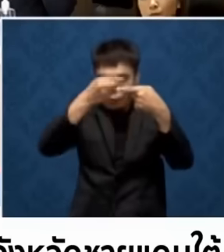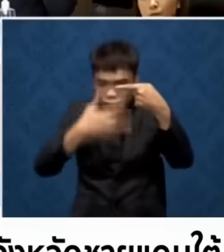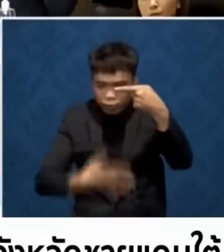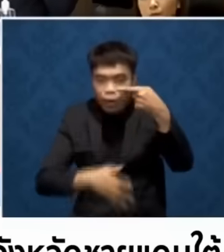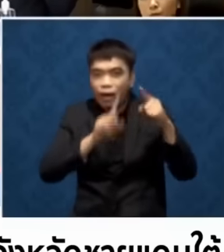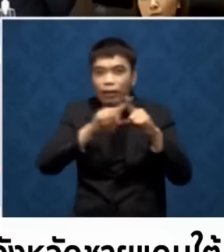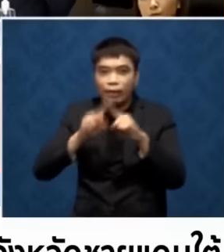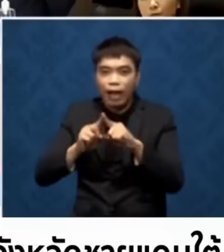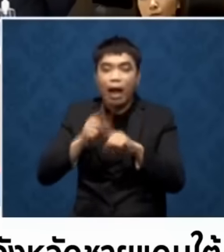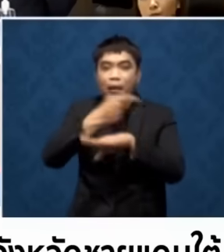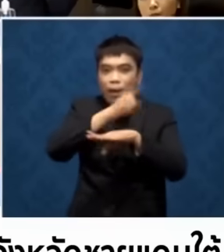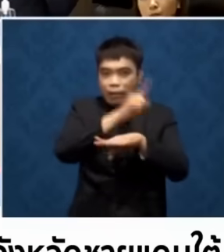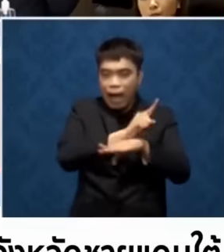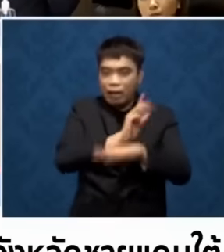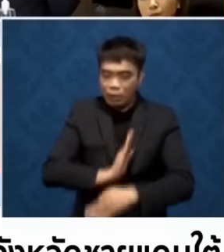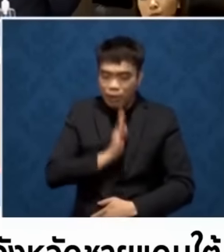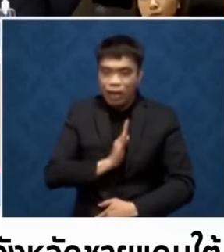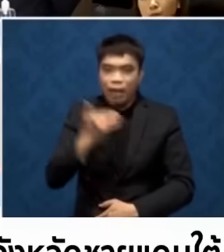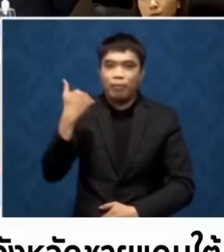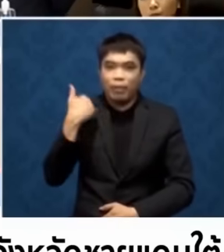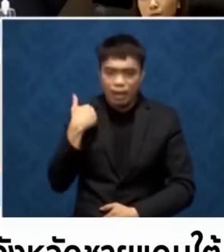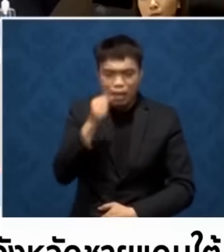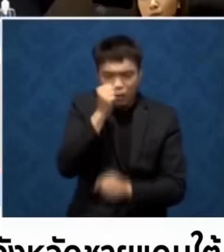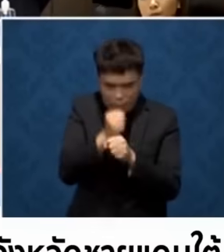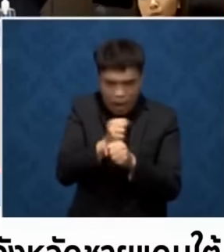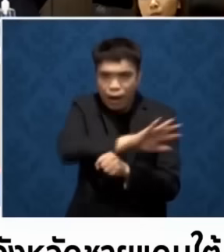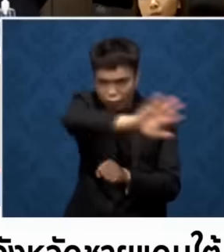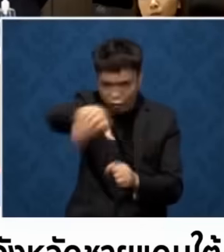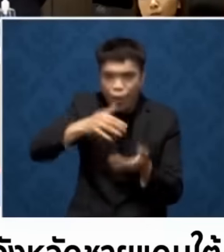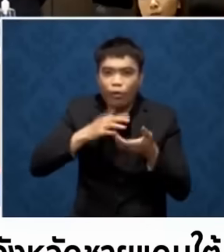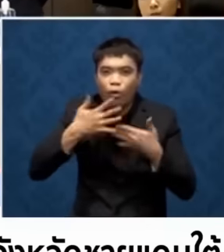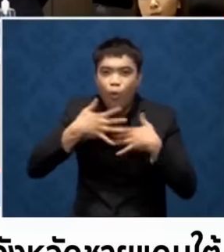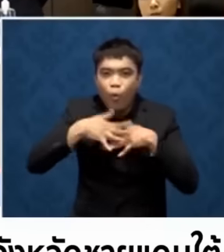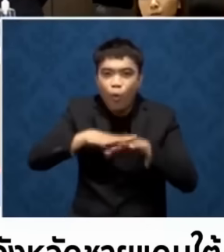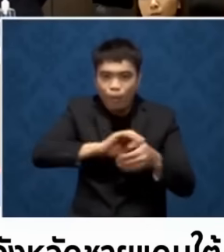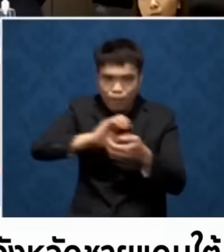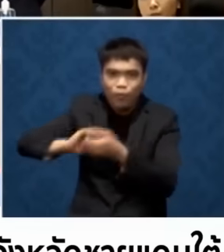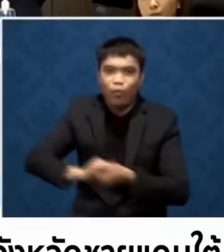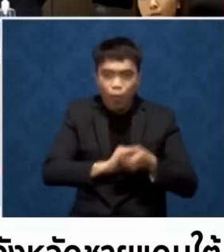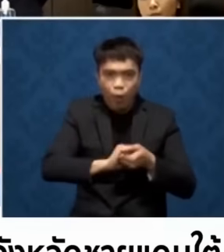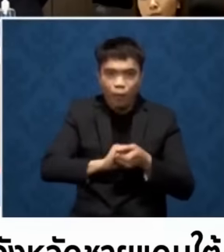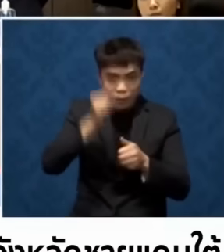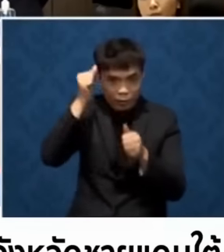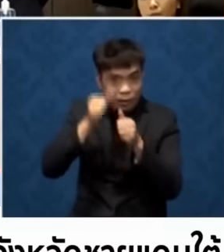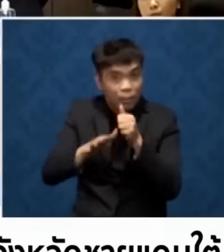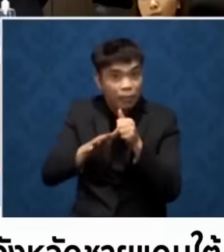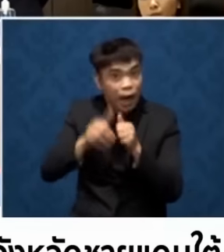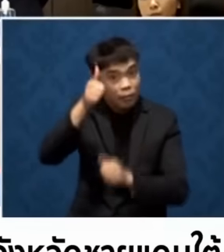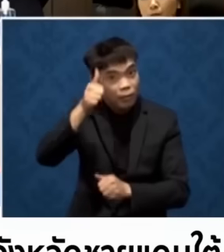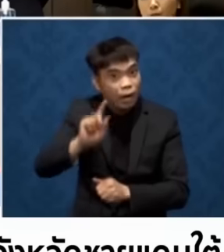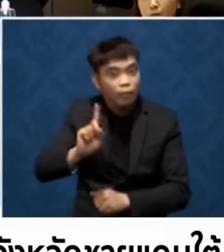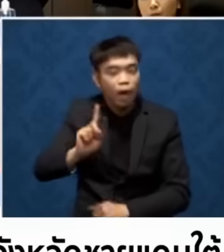ก็เป็นคนที่มีคุณวุฒิเรื่องเกี่ยวกับแบบนี้เรามาทำงานร่วมกันครับท่านอาจจะจำไม่ได้ครับพรบ